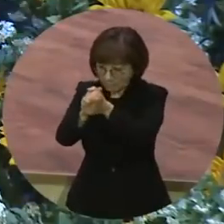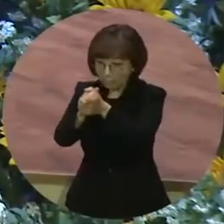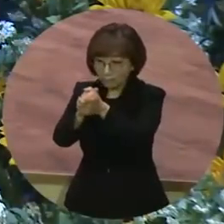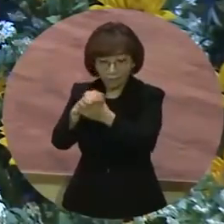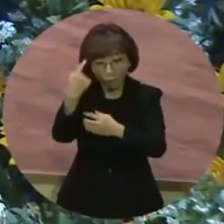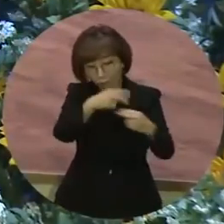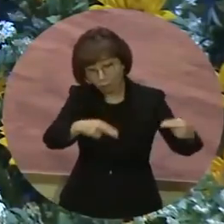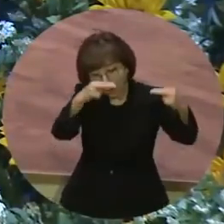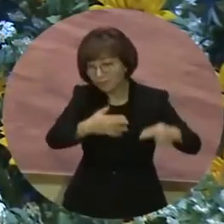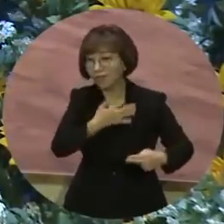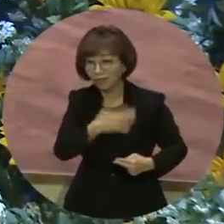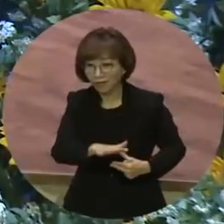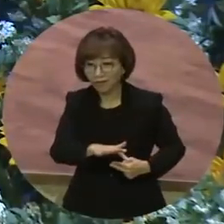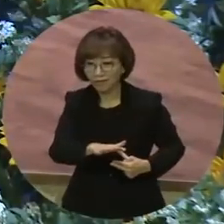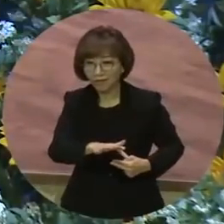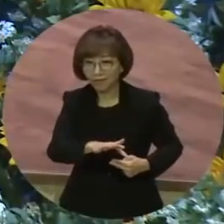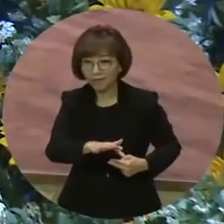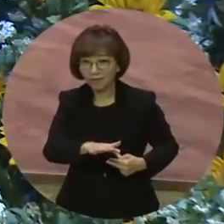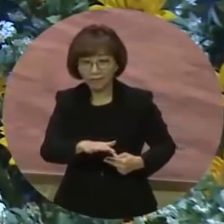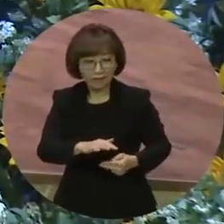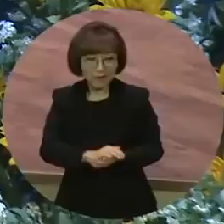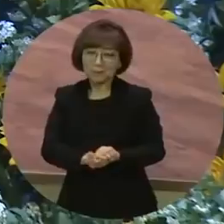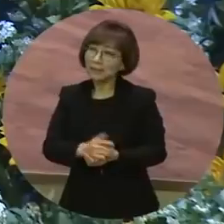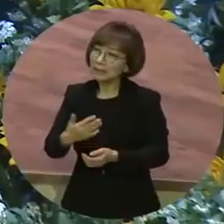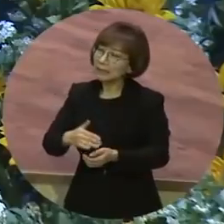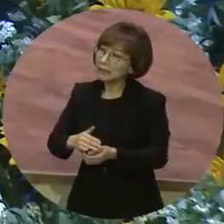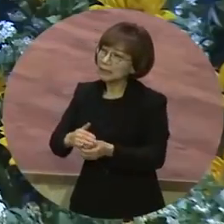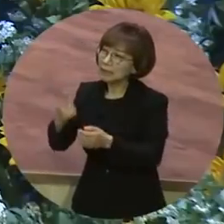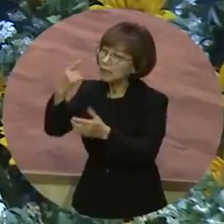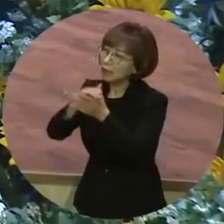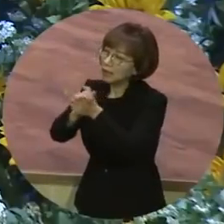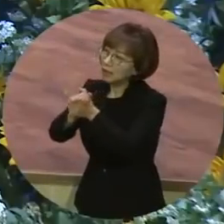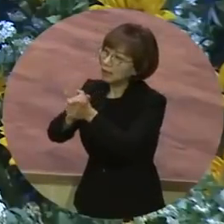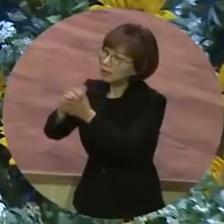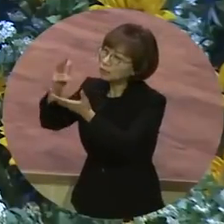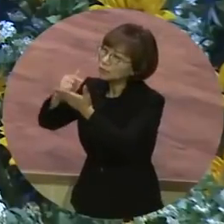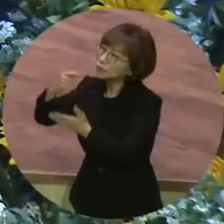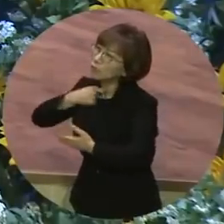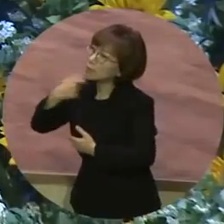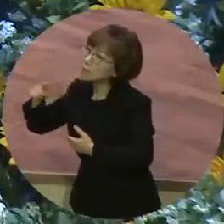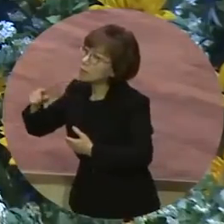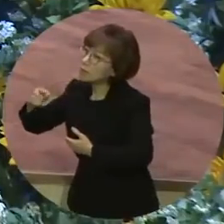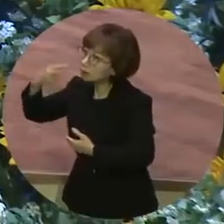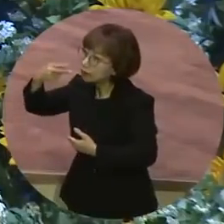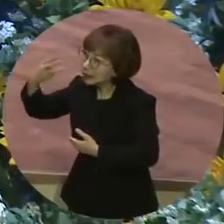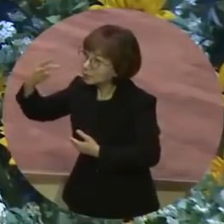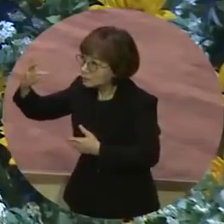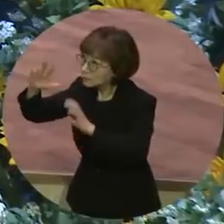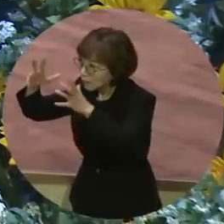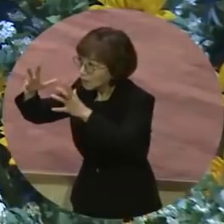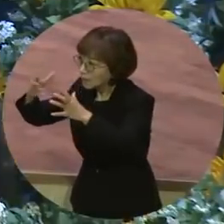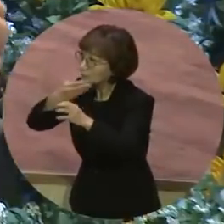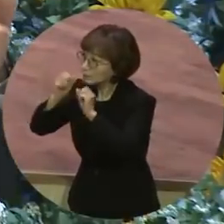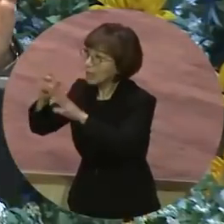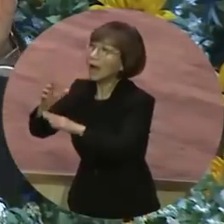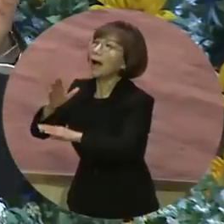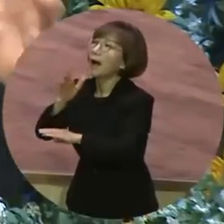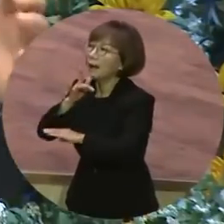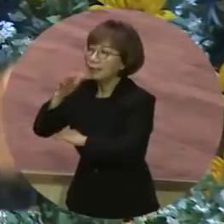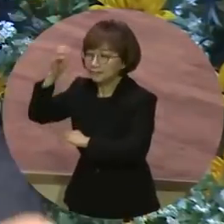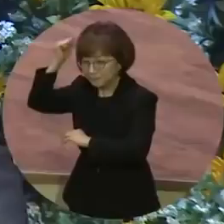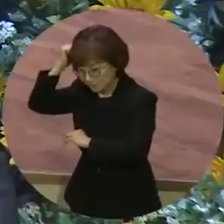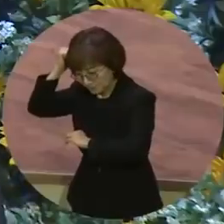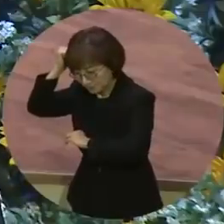주님과 뜻을 맞추다 보니까 주님이 원하는 것이 바로 237 나라 복음화니까 그게 말 방향 맞추고 저